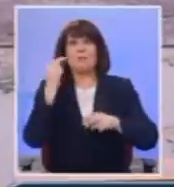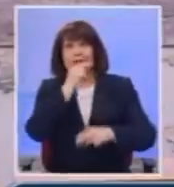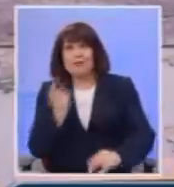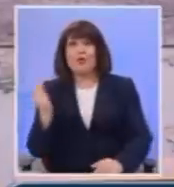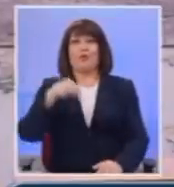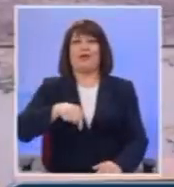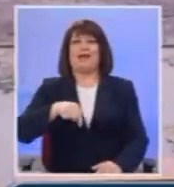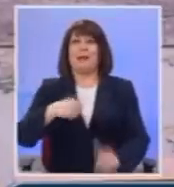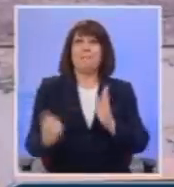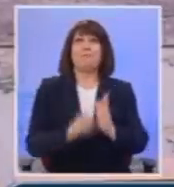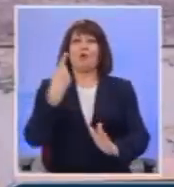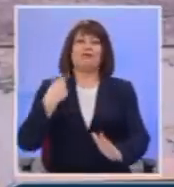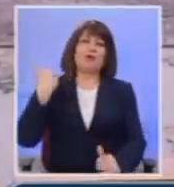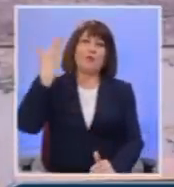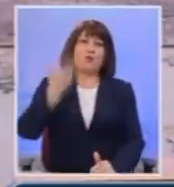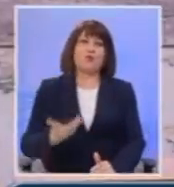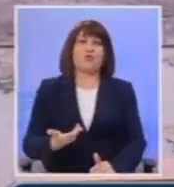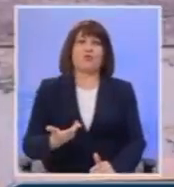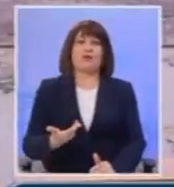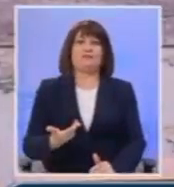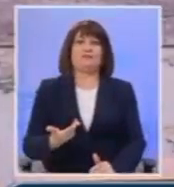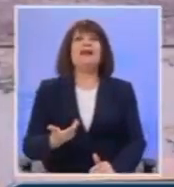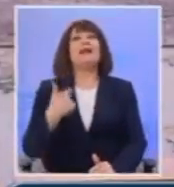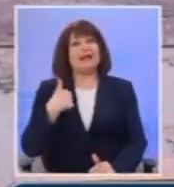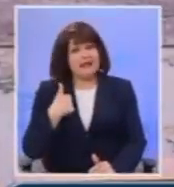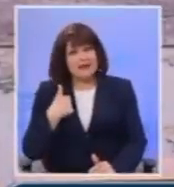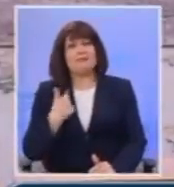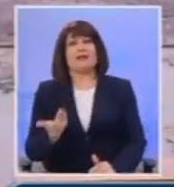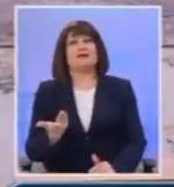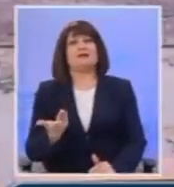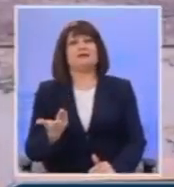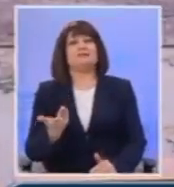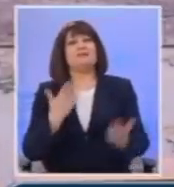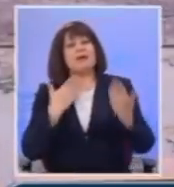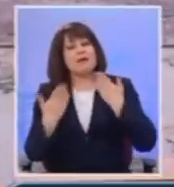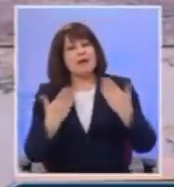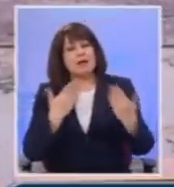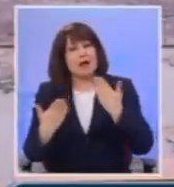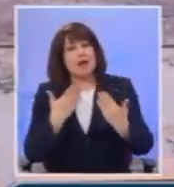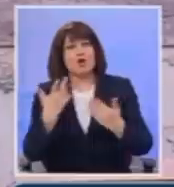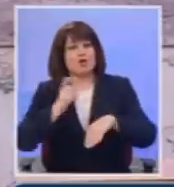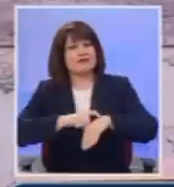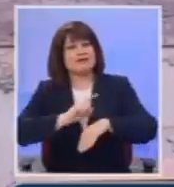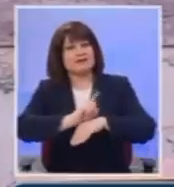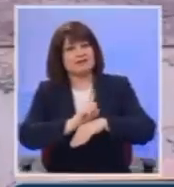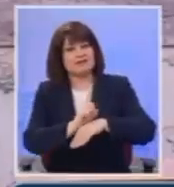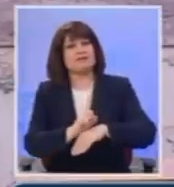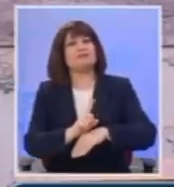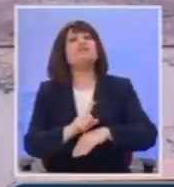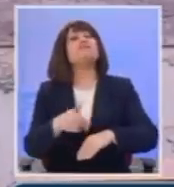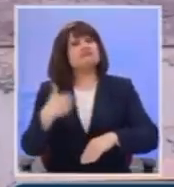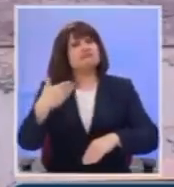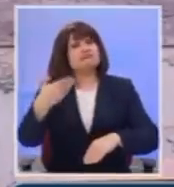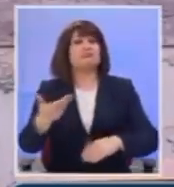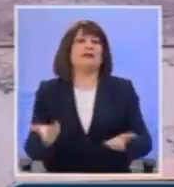της έναρξης ενός αδρανούντος θεσμού, θα είμαστε περιόριστα ανεκτικοί και σήμερα και στους βουλευτές που θα